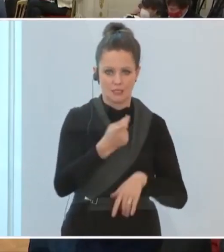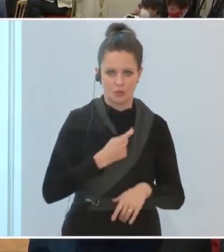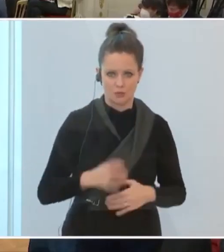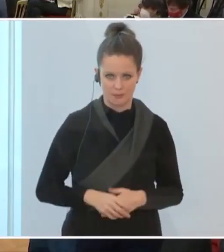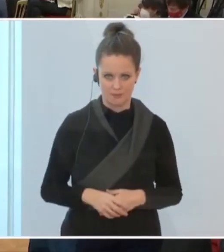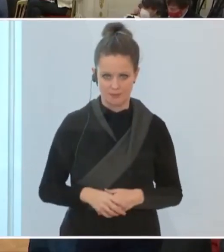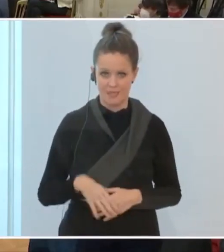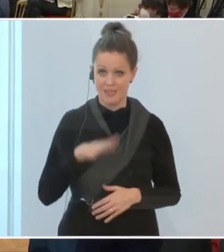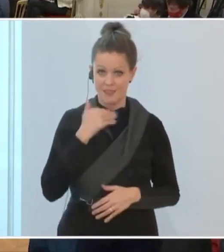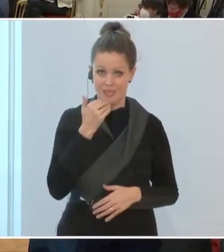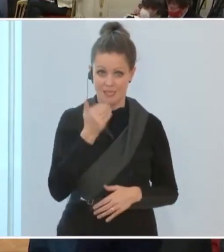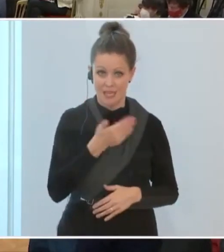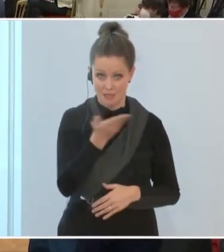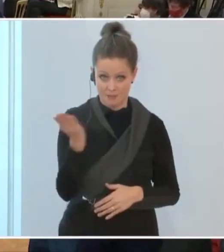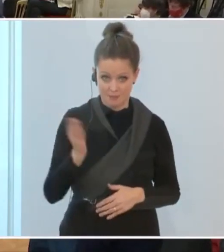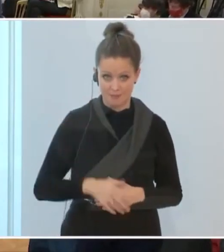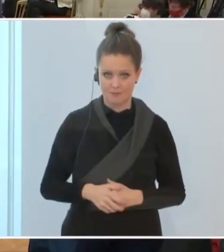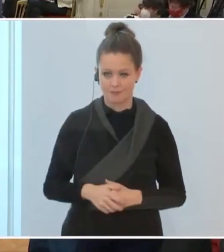Vielen Dank.